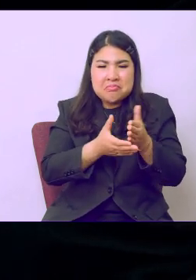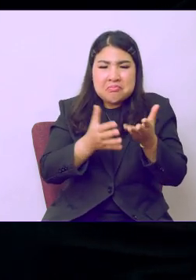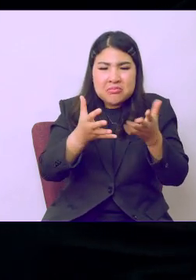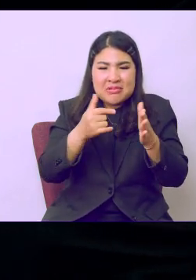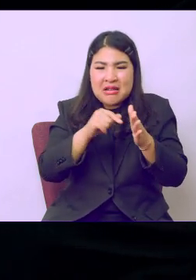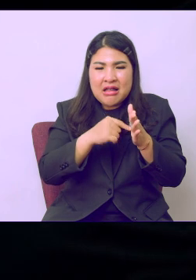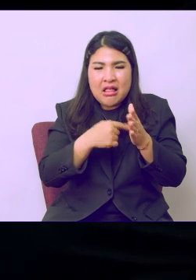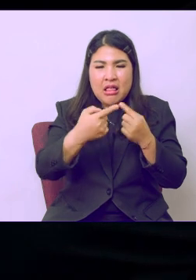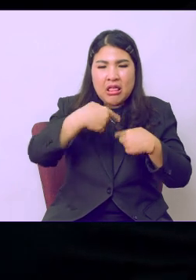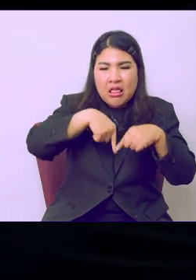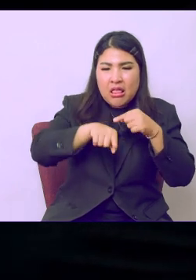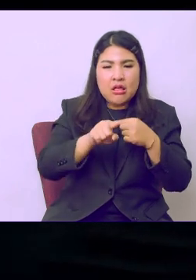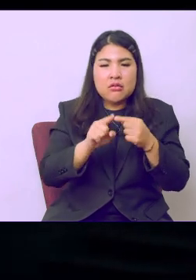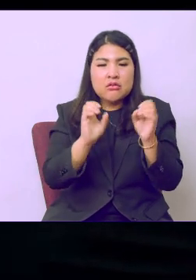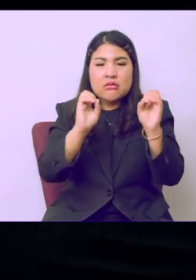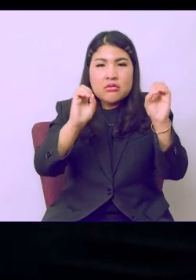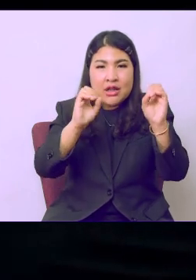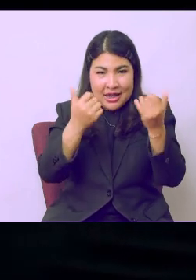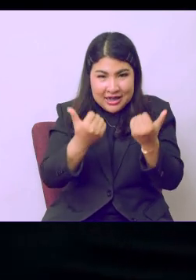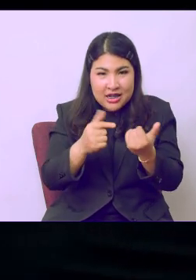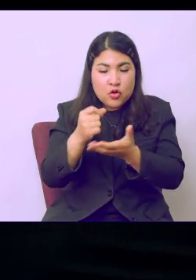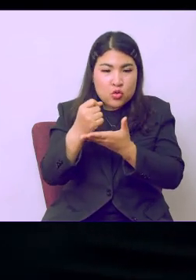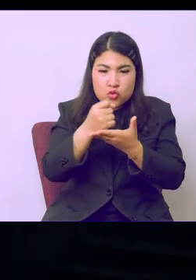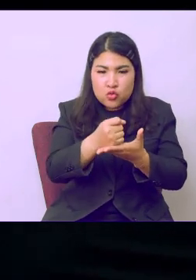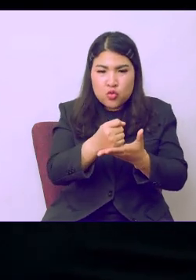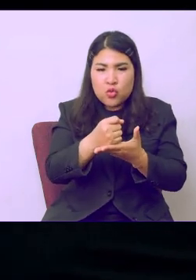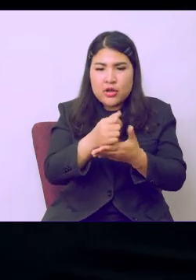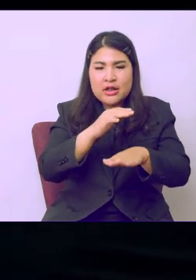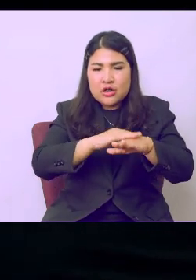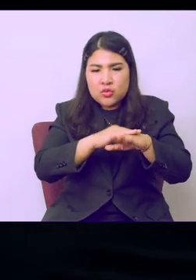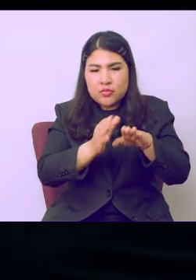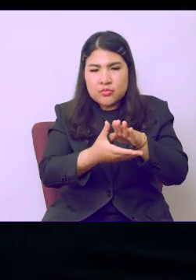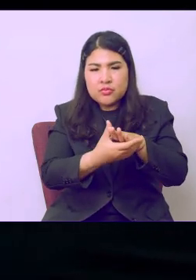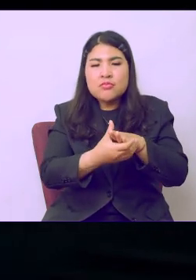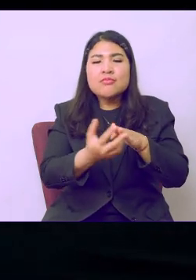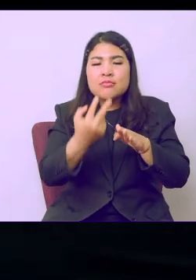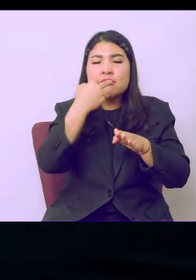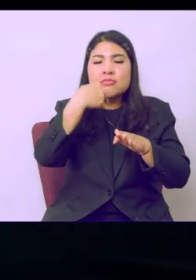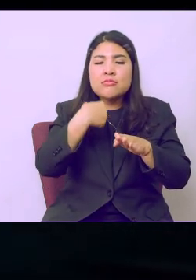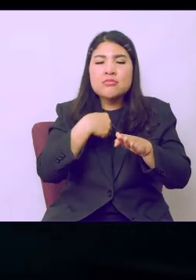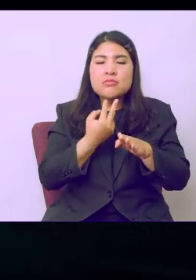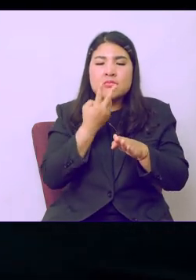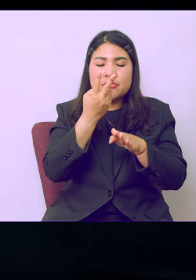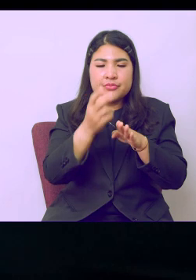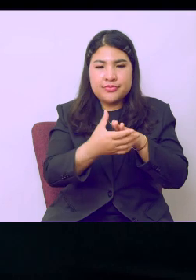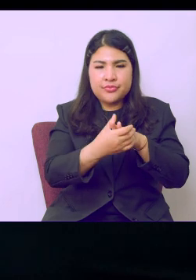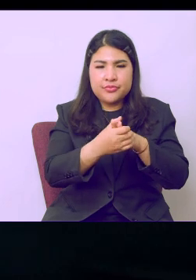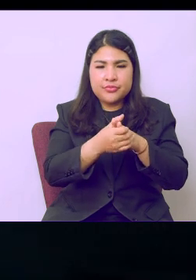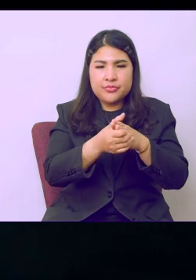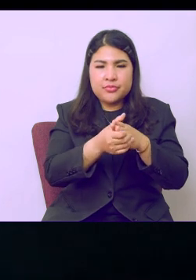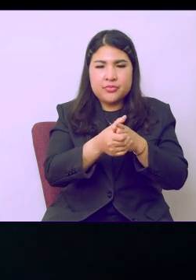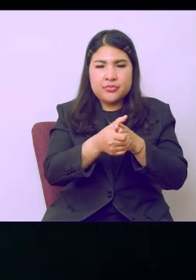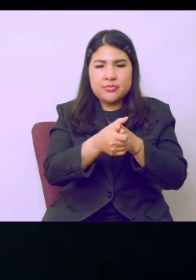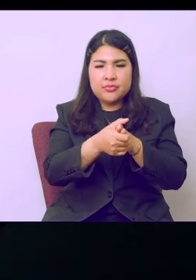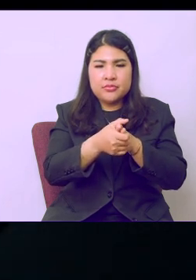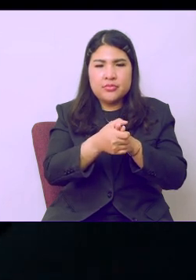ฝ่าเท้าของเขาจะไม่ดีเลยอ่ะนะครับอันนี้เราก็ไปกระตุ้นการไหลเวียนให้เขาหน่อยนะครับก็อย่างเช่นเครับหายใจเข้าหายใจออกค่อยๆนะครับปรับเท้าให้ตรงแล้วก็ค่อย